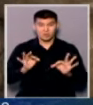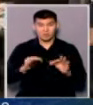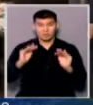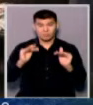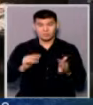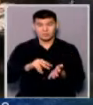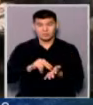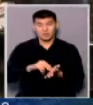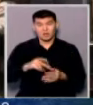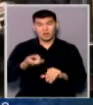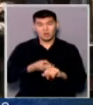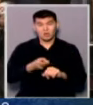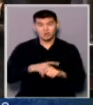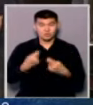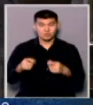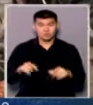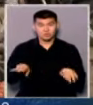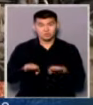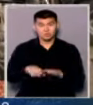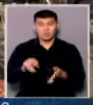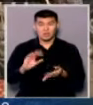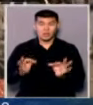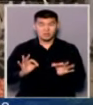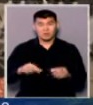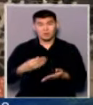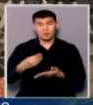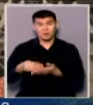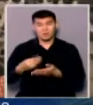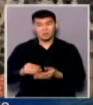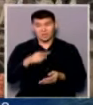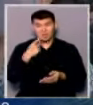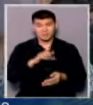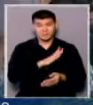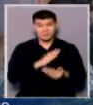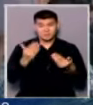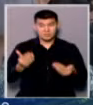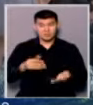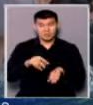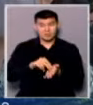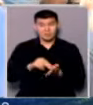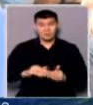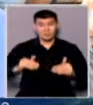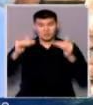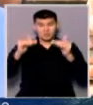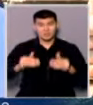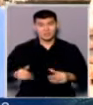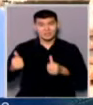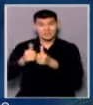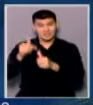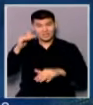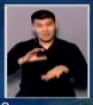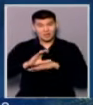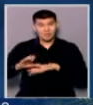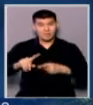картошка. Саудагерлер азық-түлік құнын барынша қолжетімді бағада өткізіп жатқандарын айтады. Тауар құнының шарықтауы көршілес елдерге